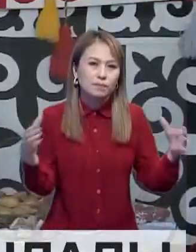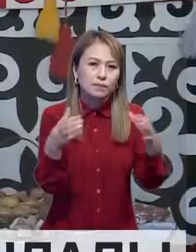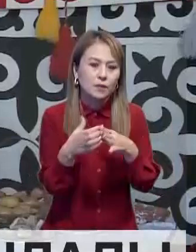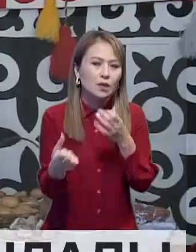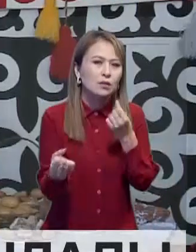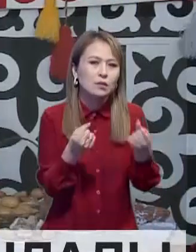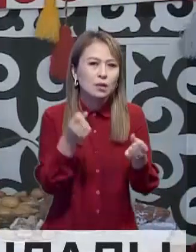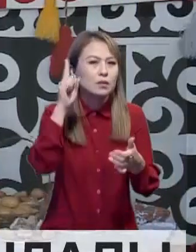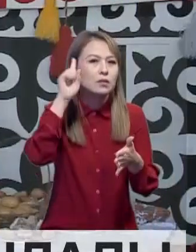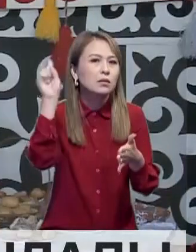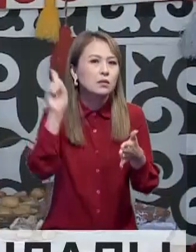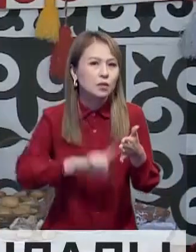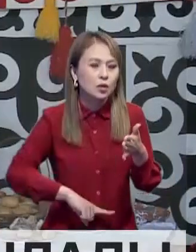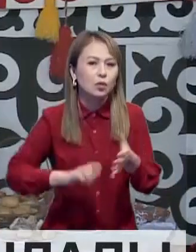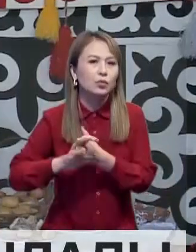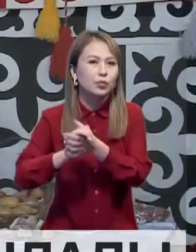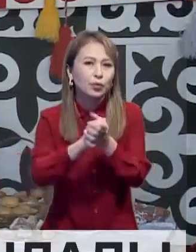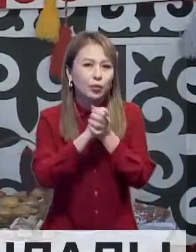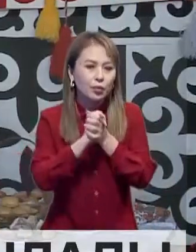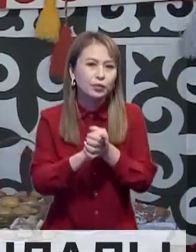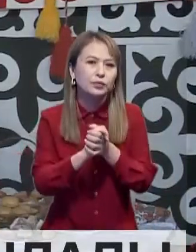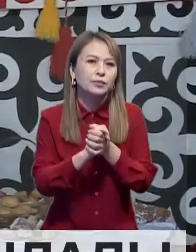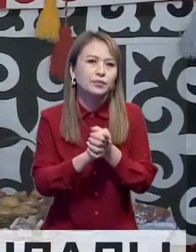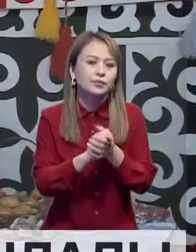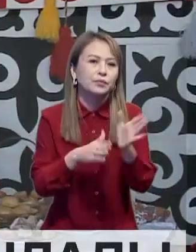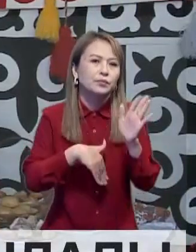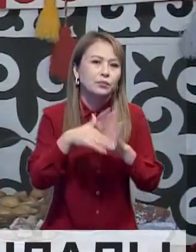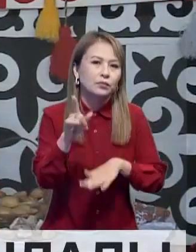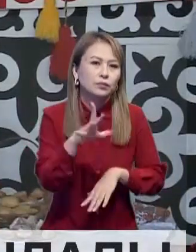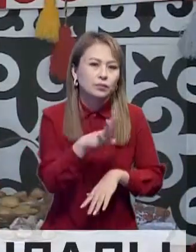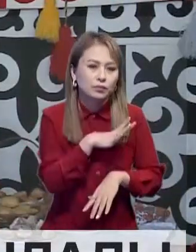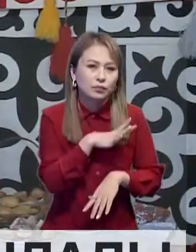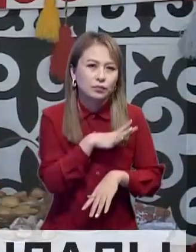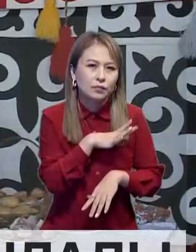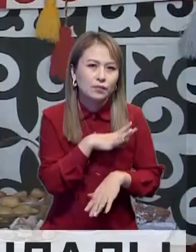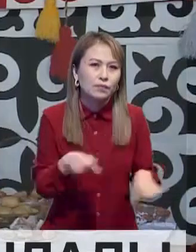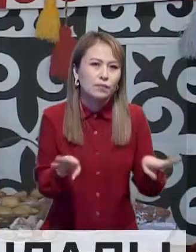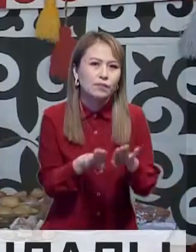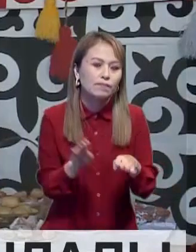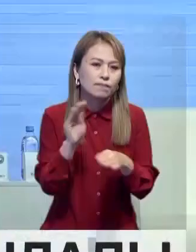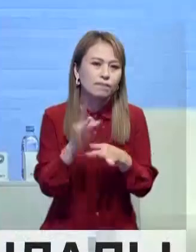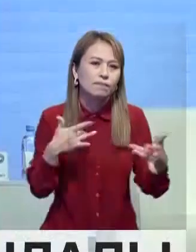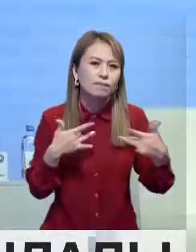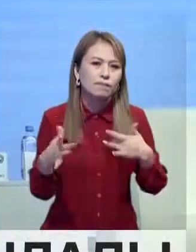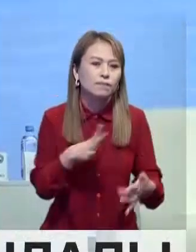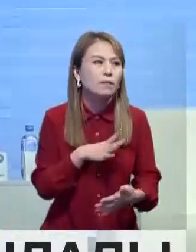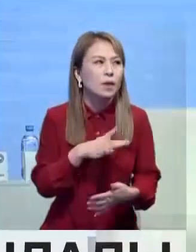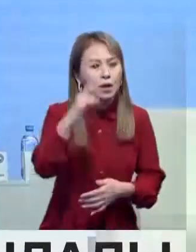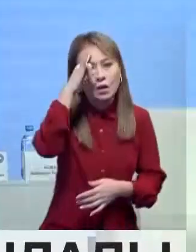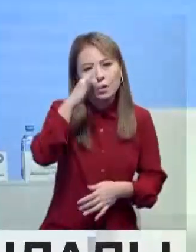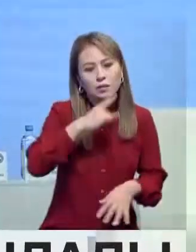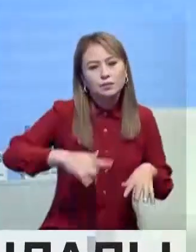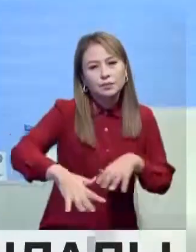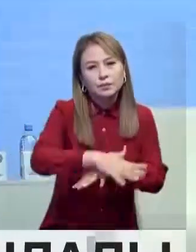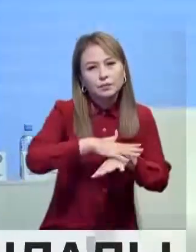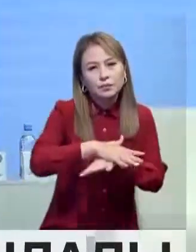нығайтуға, сенімділікті, достықты, тұтас достықты нығайтуға осындай қойылымдарды қойып жатырмыз. Қазақстан халқы